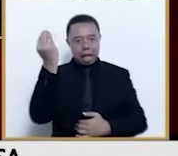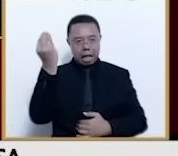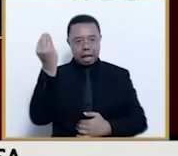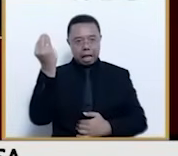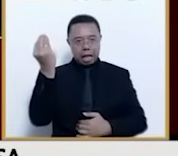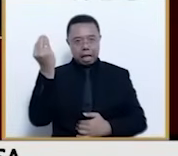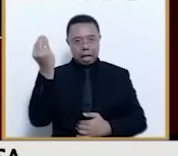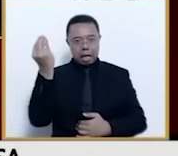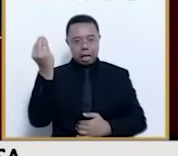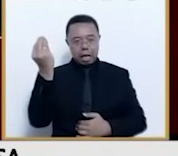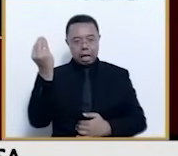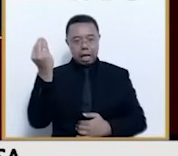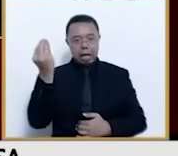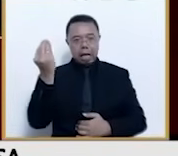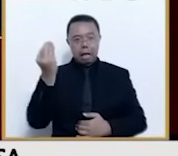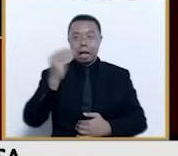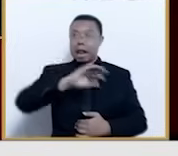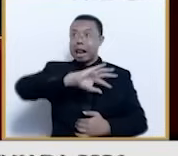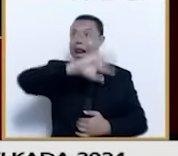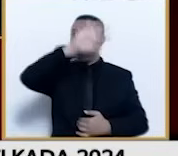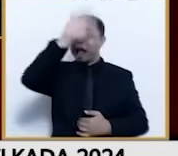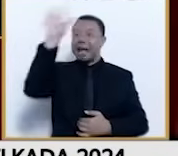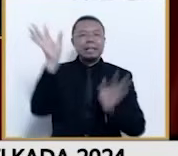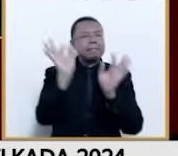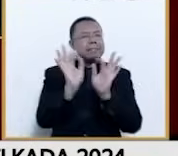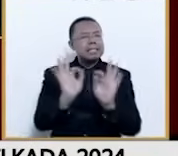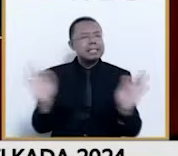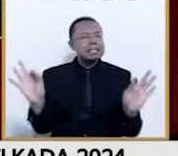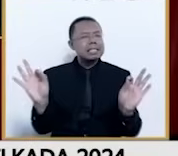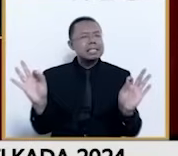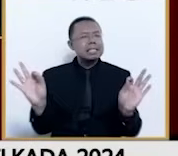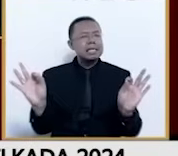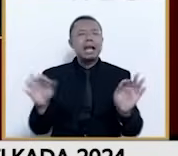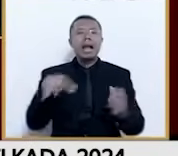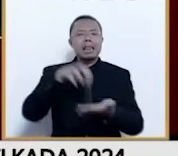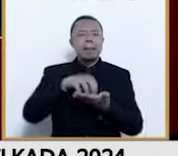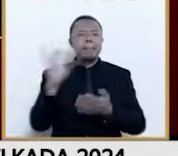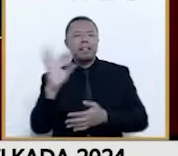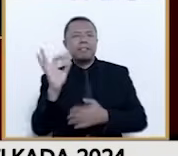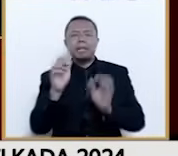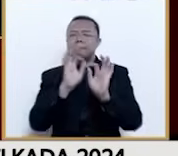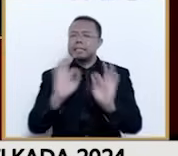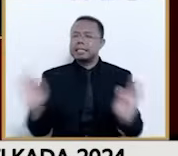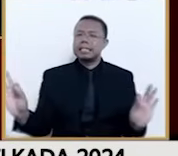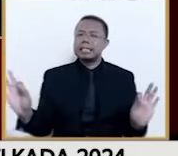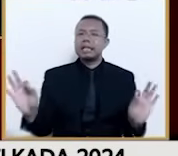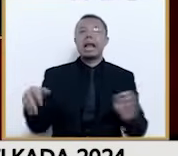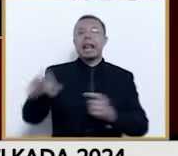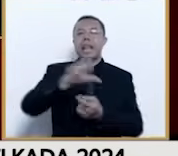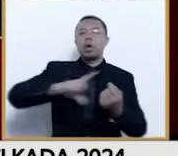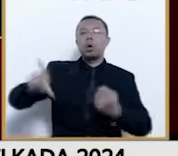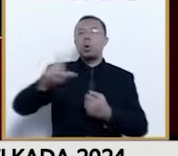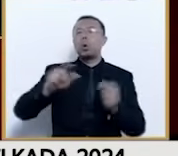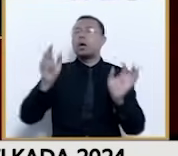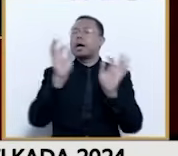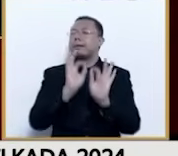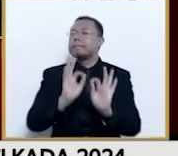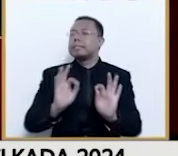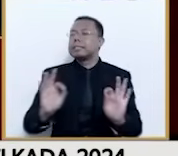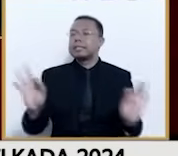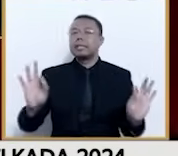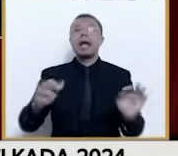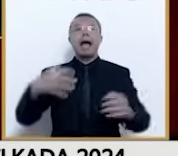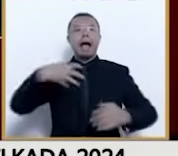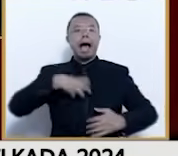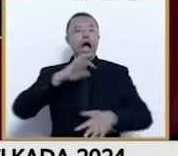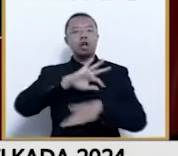Jakarta. Langit tanpa polusi, sanitasi bersih, dan lingkungan asri adalah hak